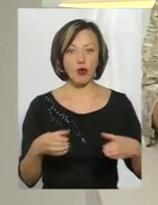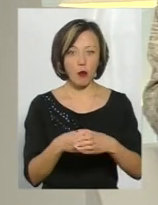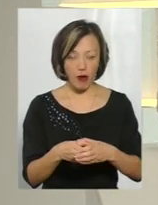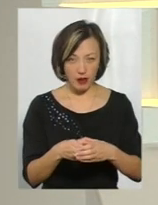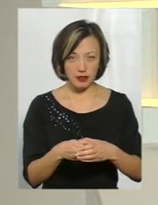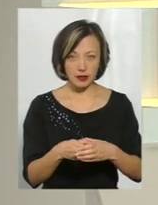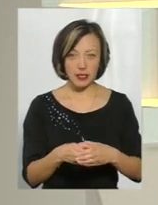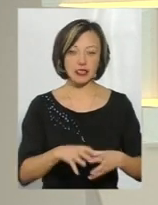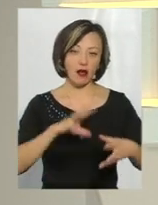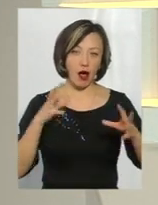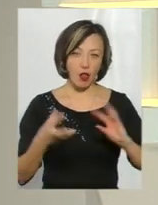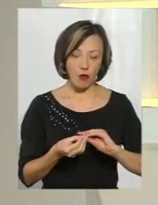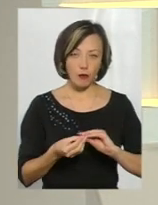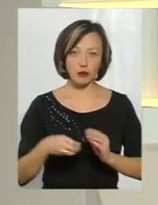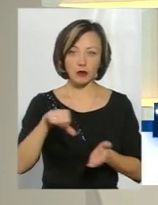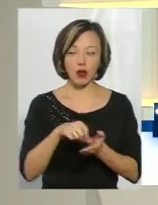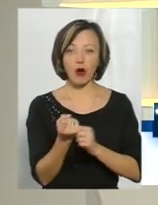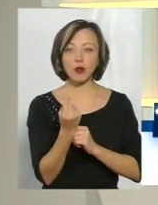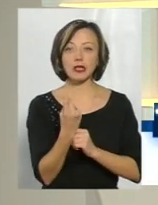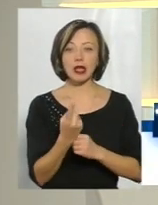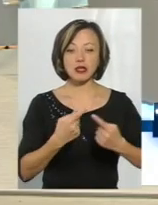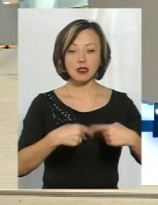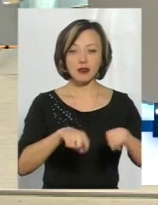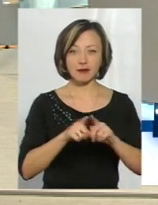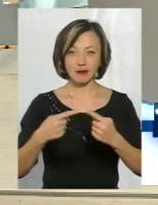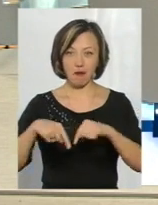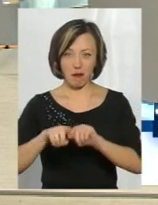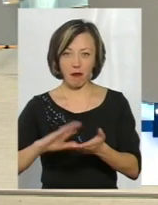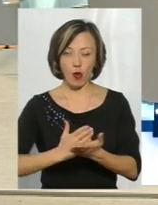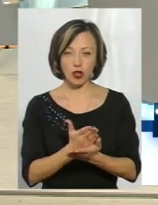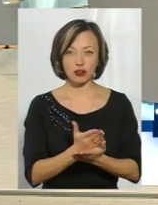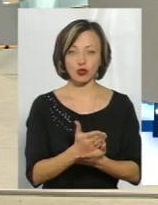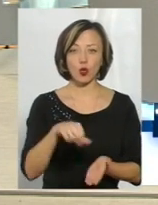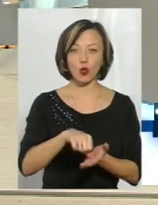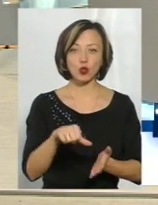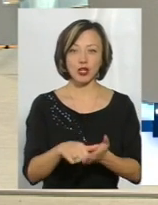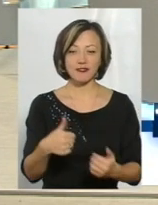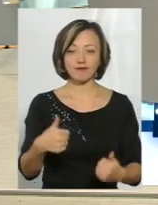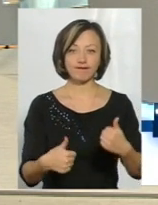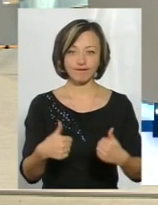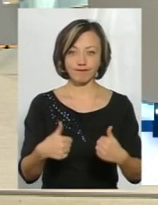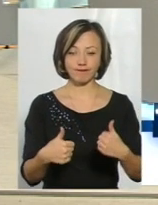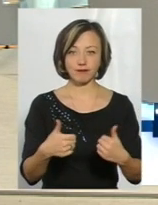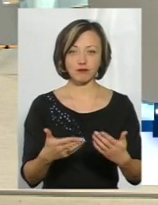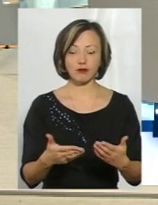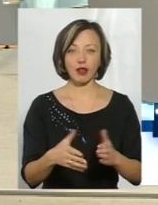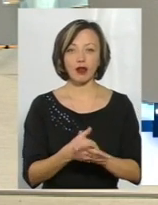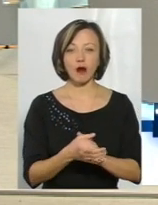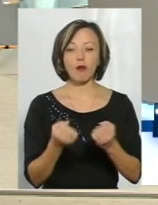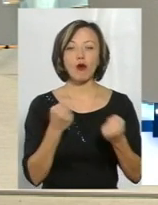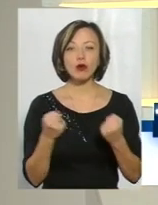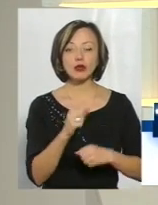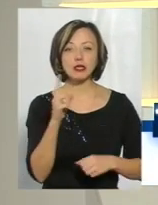громаді. Загалом вже бере 11 політичних сил участь в перегонах, ну, скажімо, вже борються